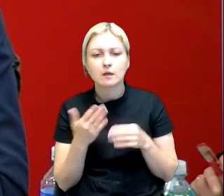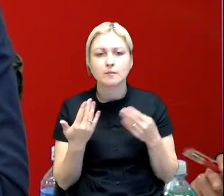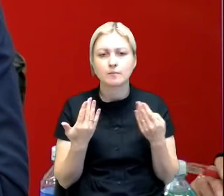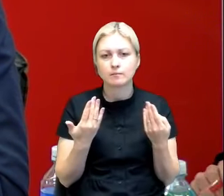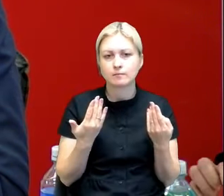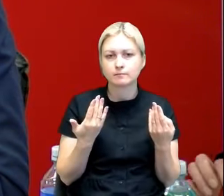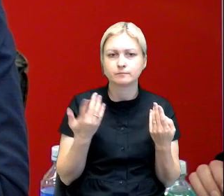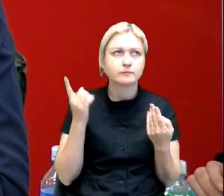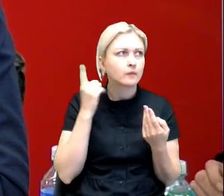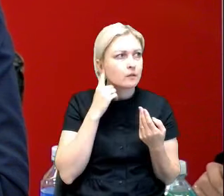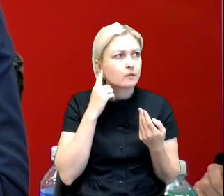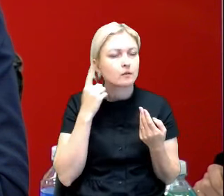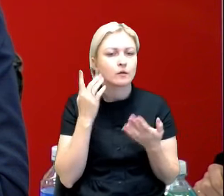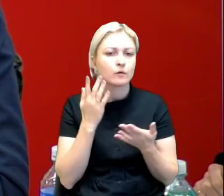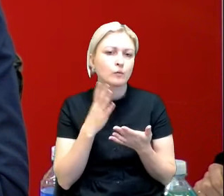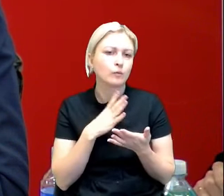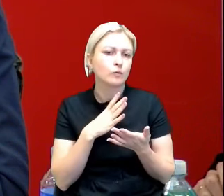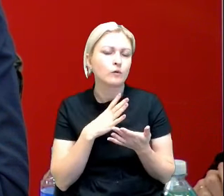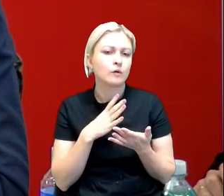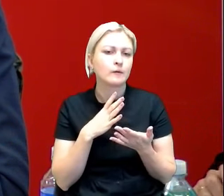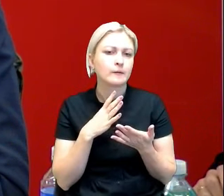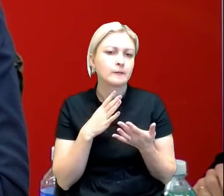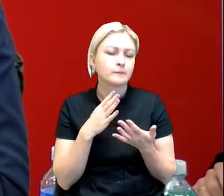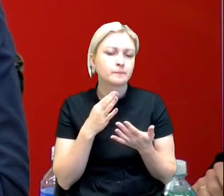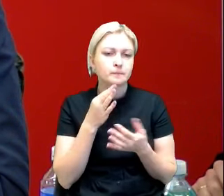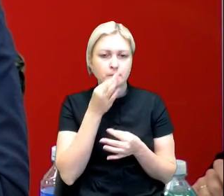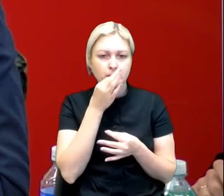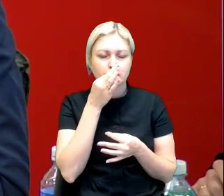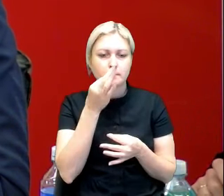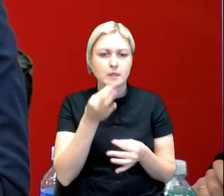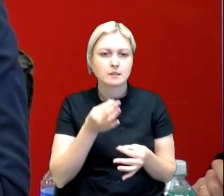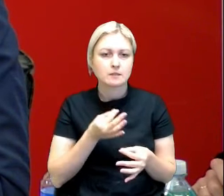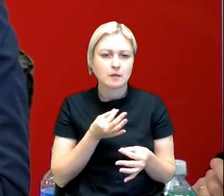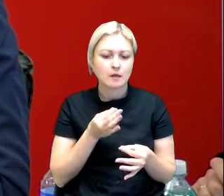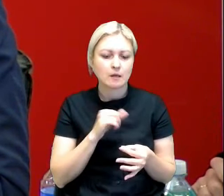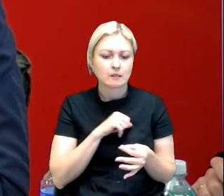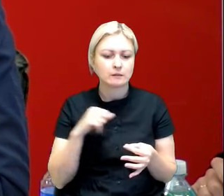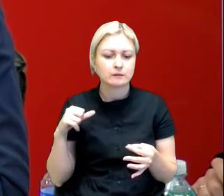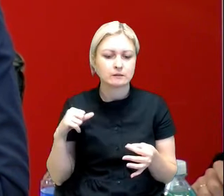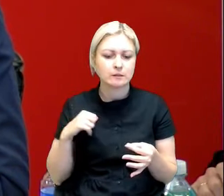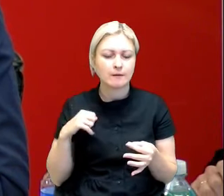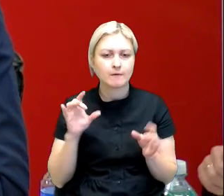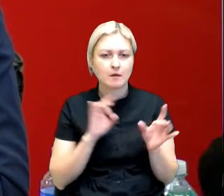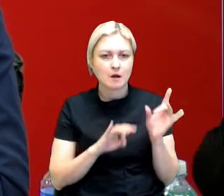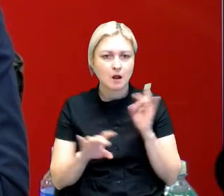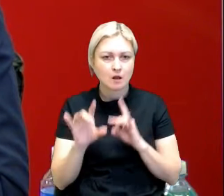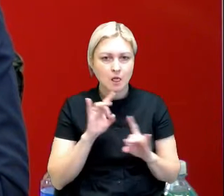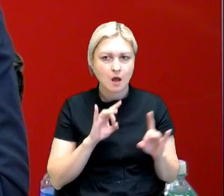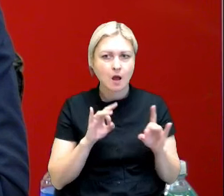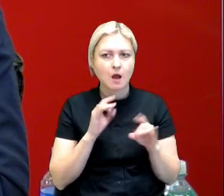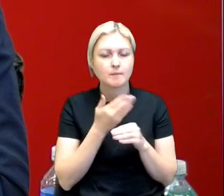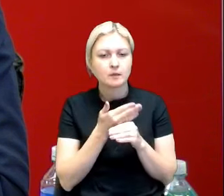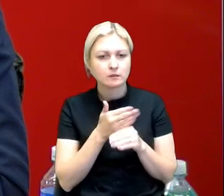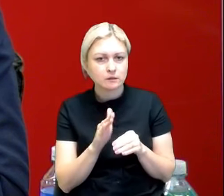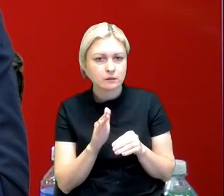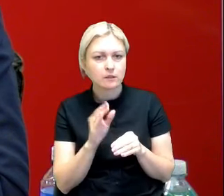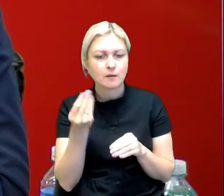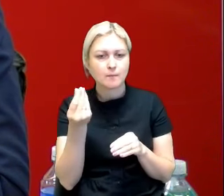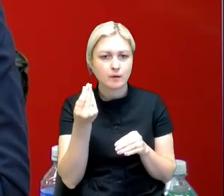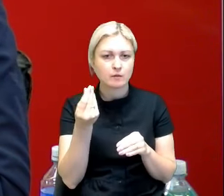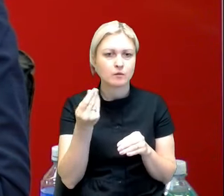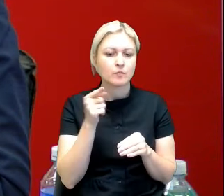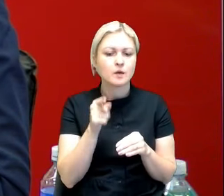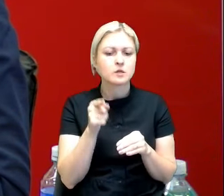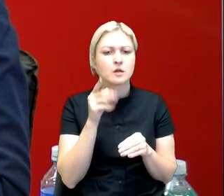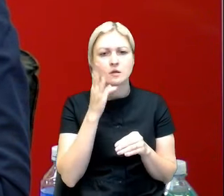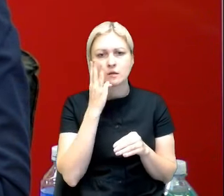girdėjau čia ir repliką kad kad savireklamai skiriami pinigai bet šitas